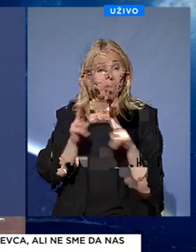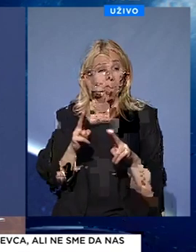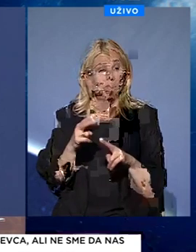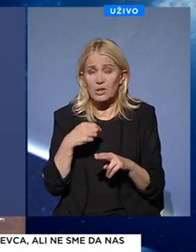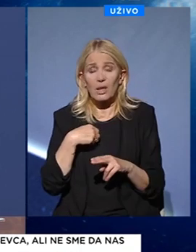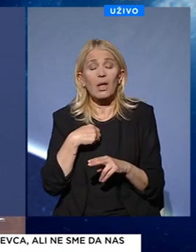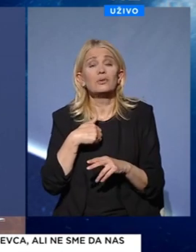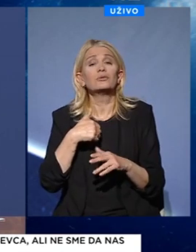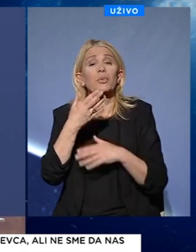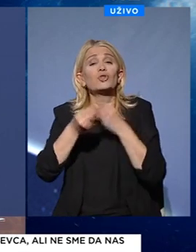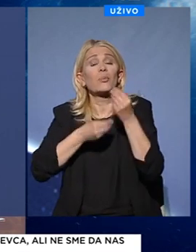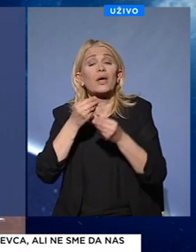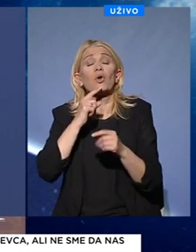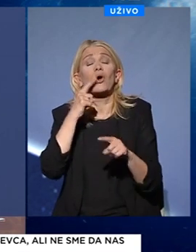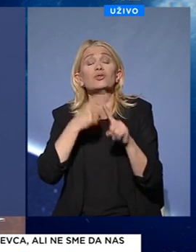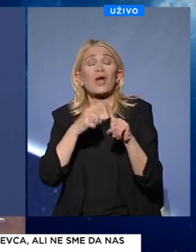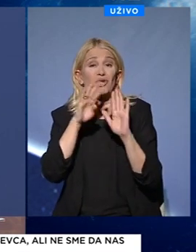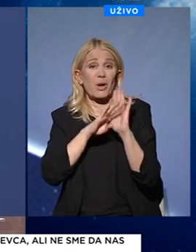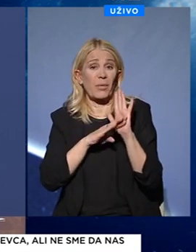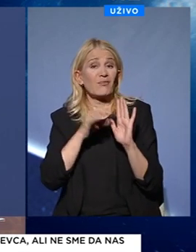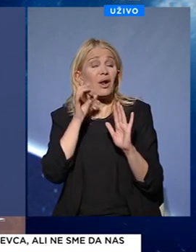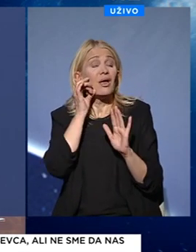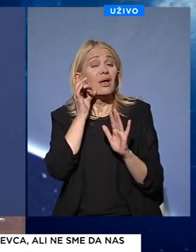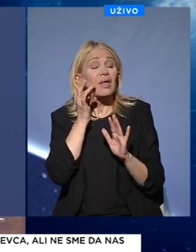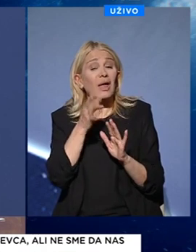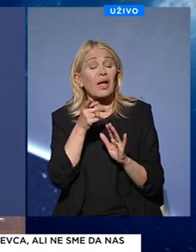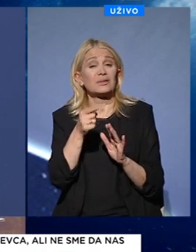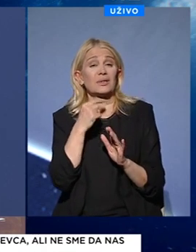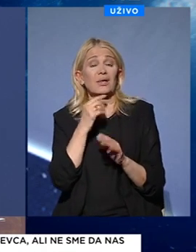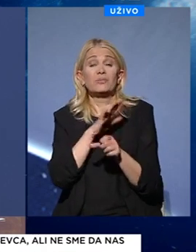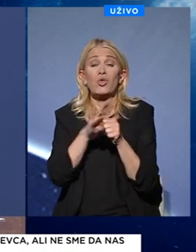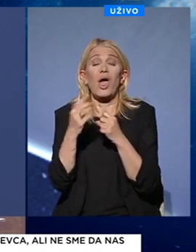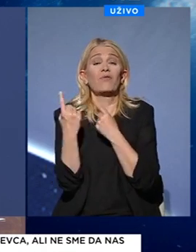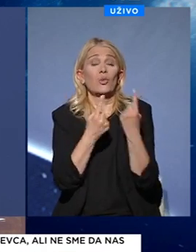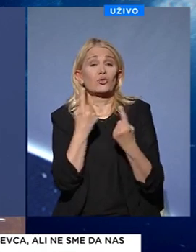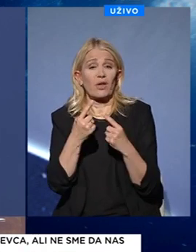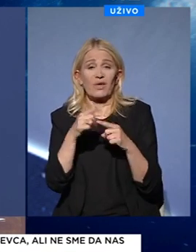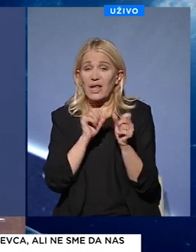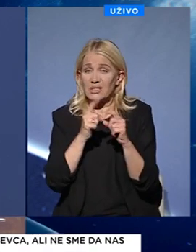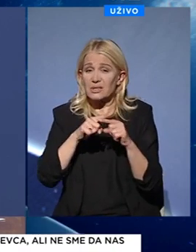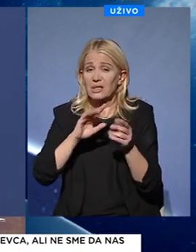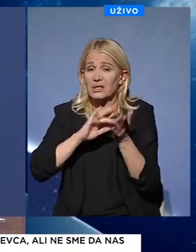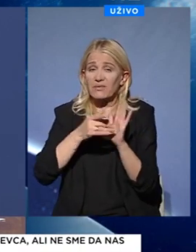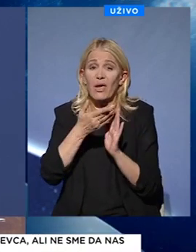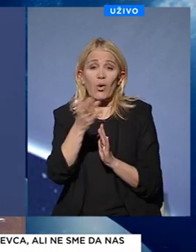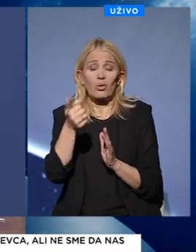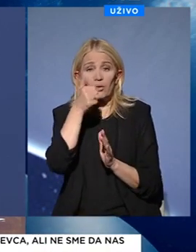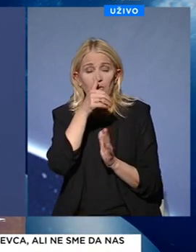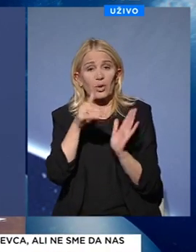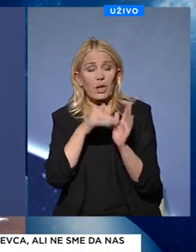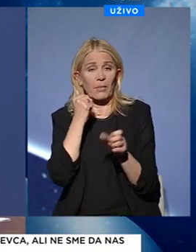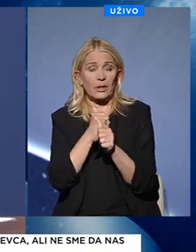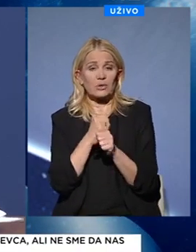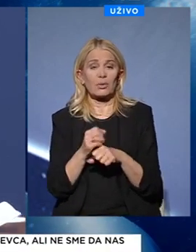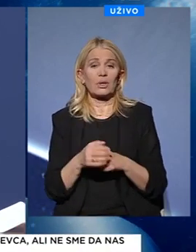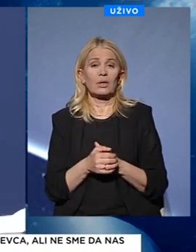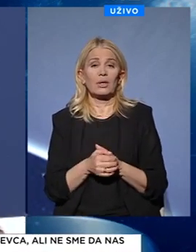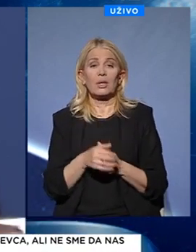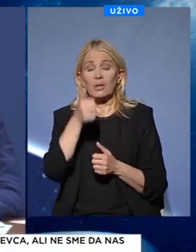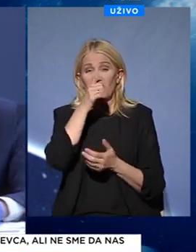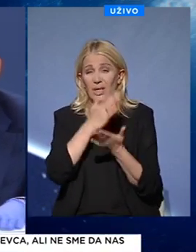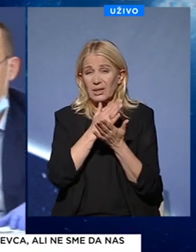objasniti koja su tačno pravila i kad se ispunjavaju uslovi za testiranje i za sve ono neophodno što treba da se uradi. Što se